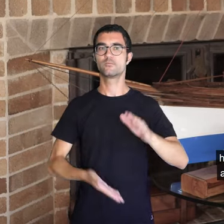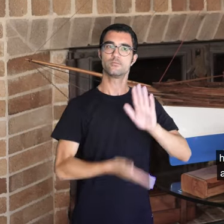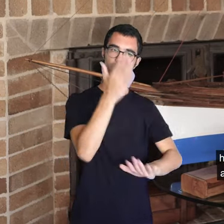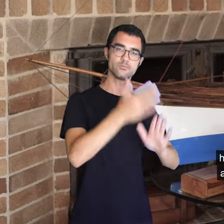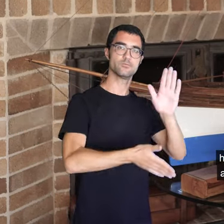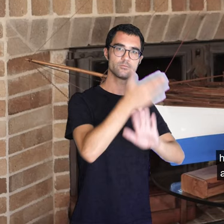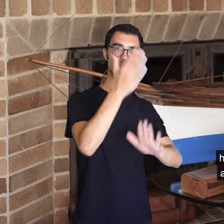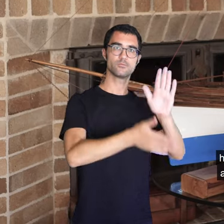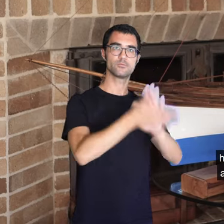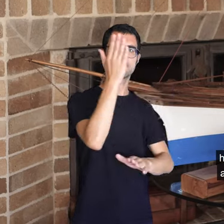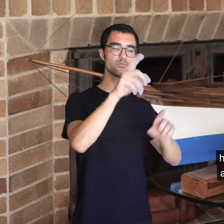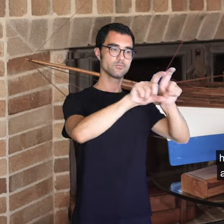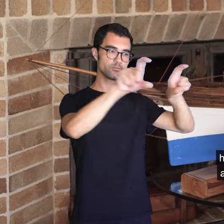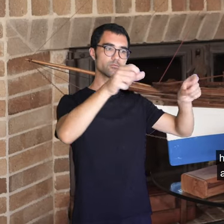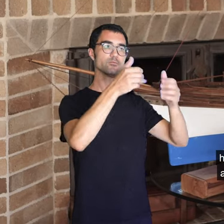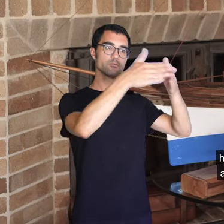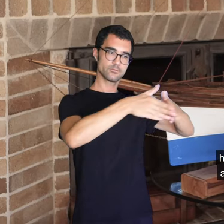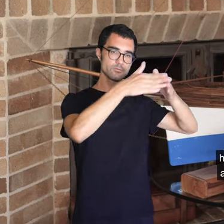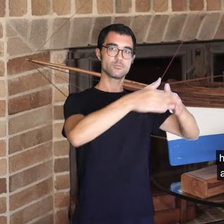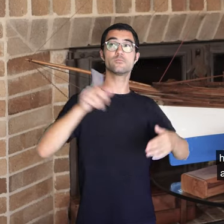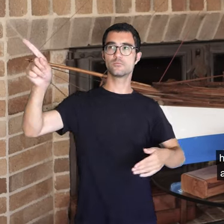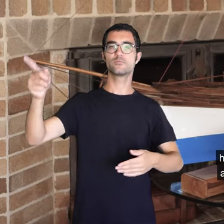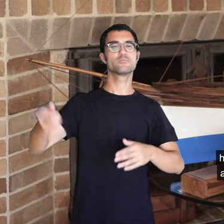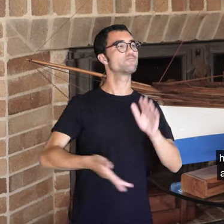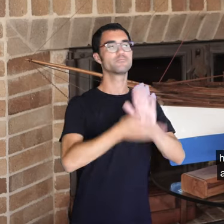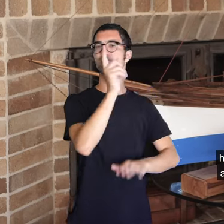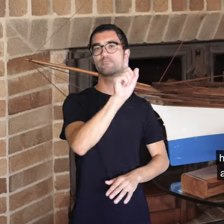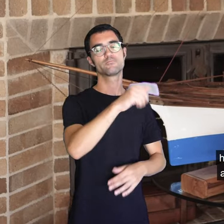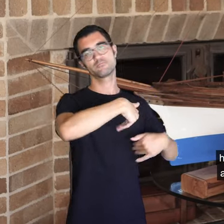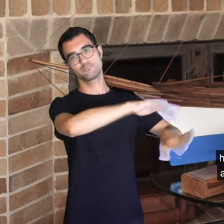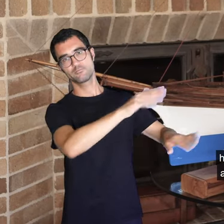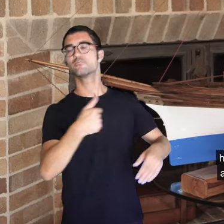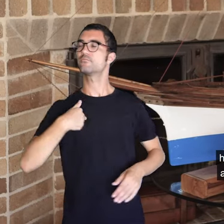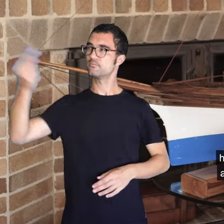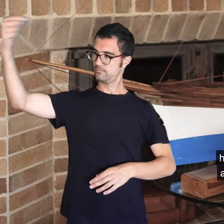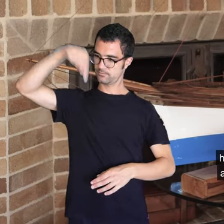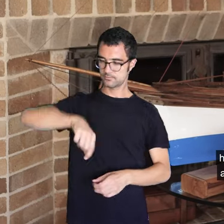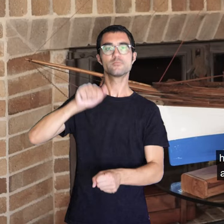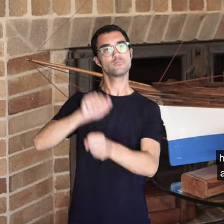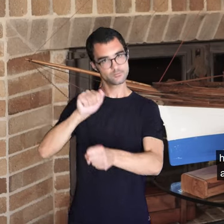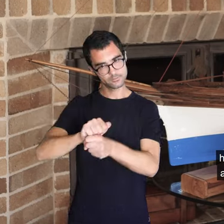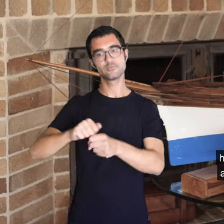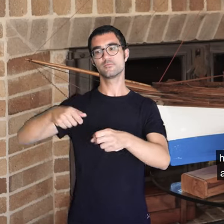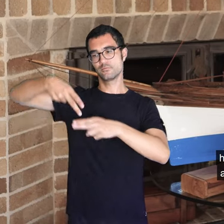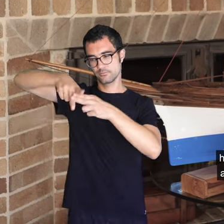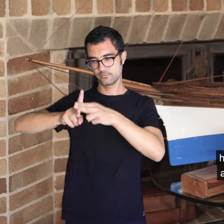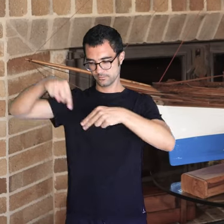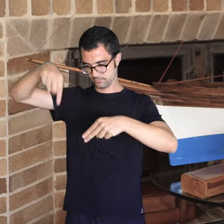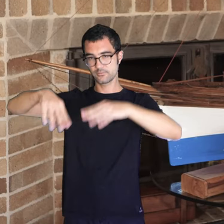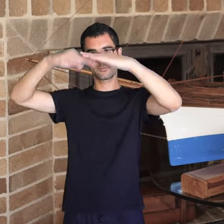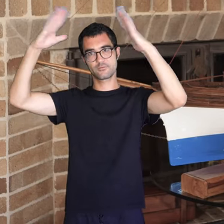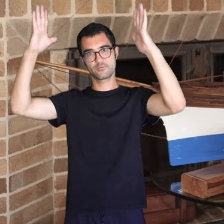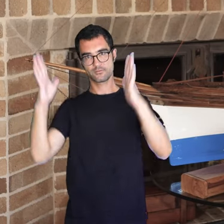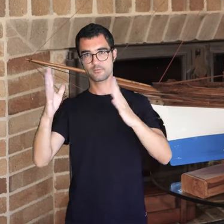tanta... I mos ajudava, també estava en altres en el taller, fent feina de mestre d'això.